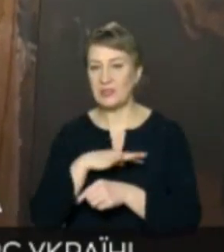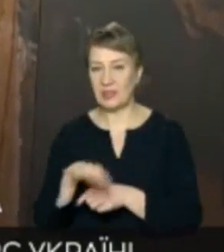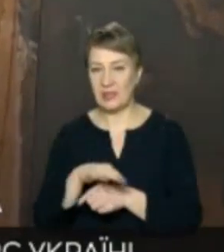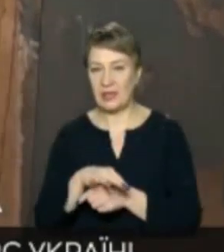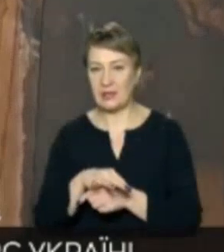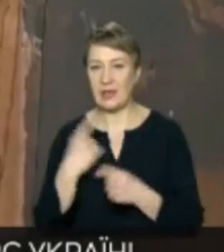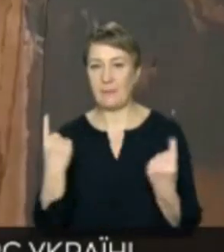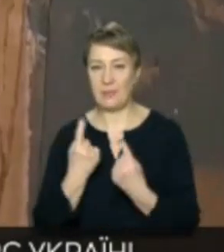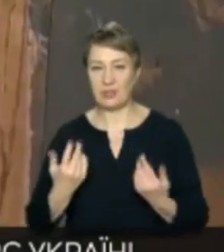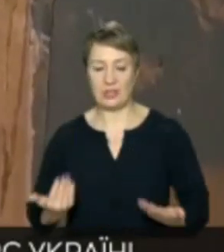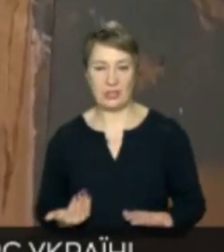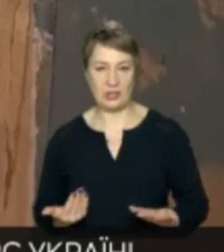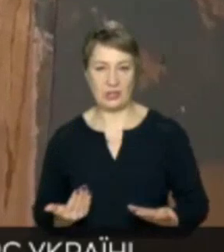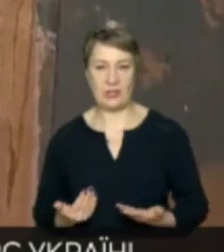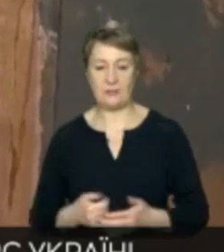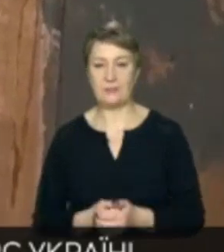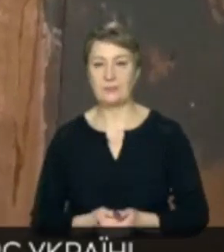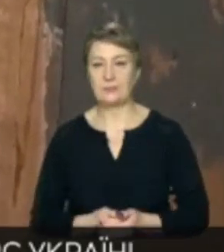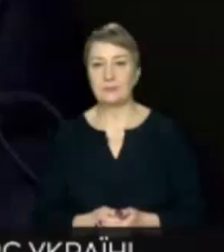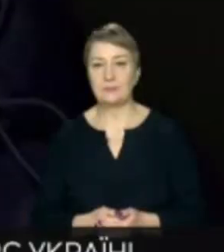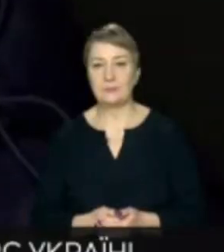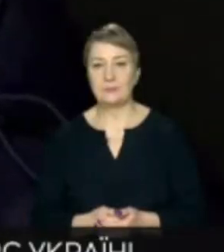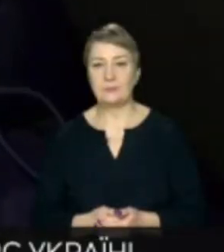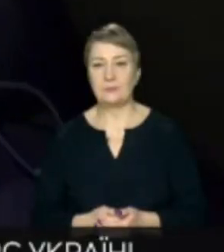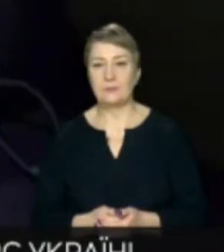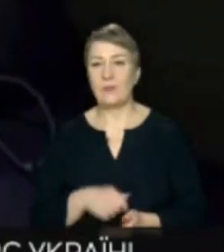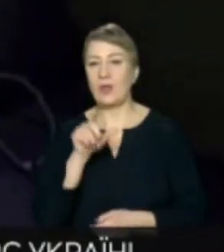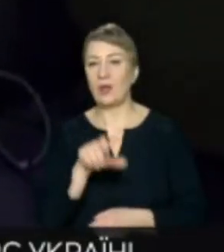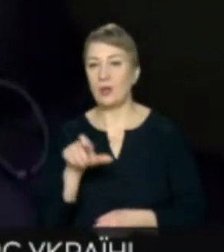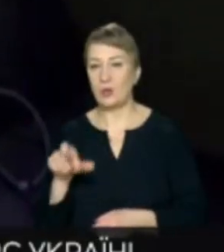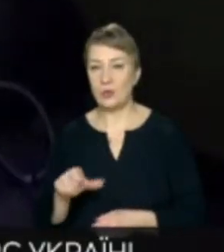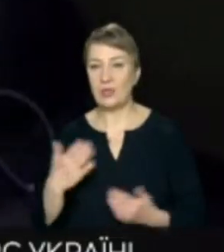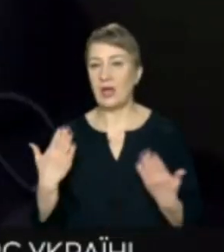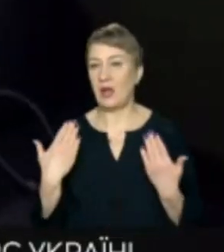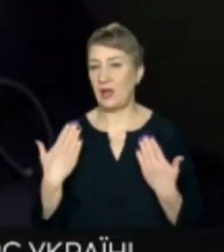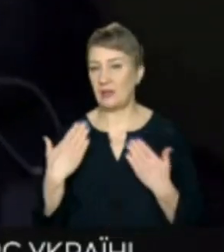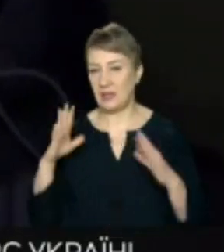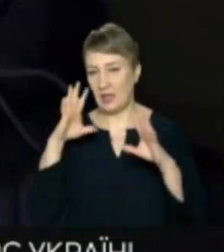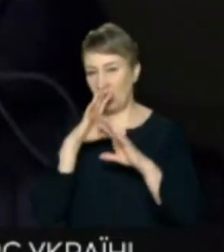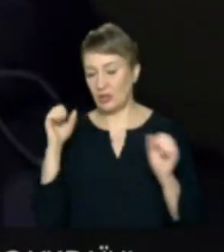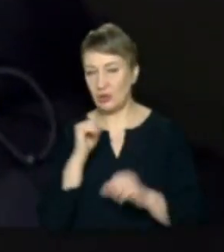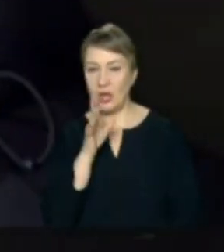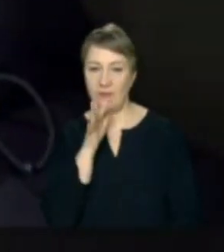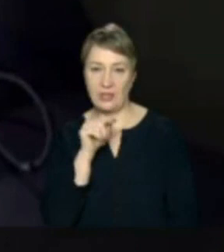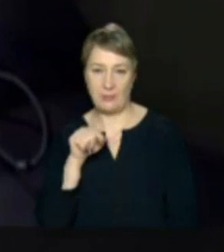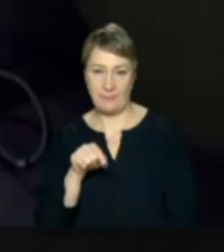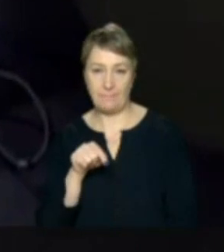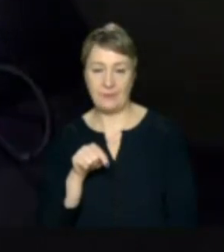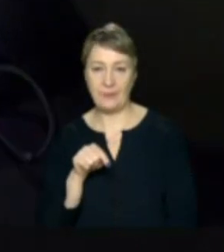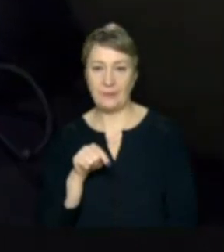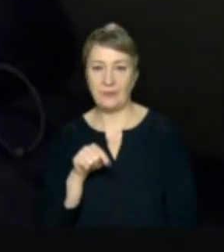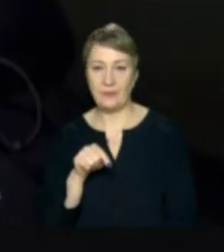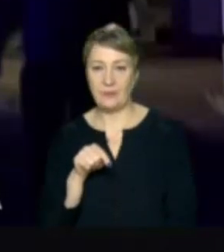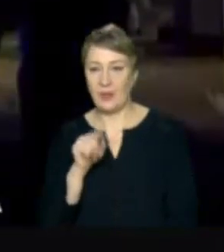ракетного комплексу С-300. Люди уже отдыхали, ночное время и